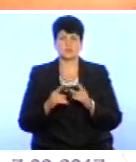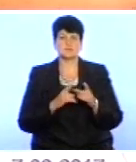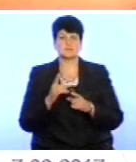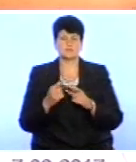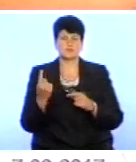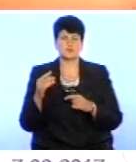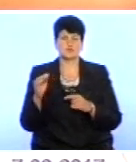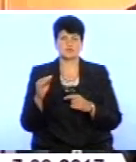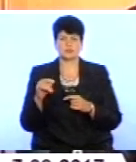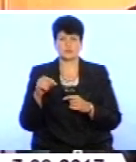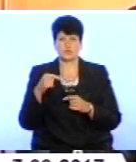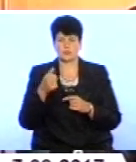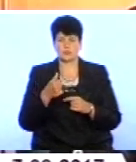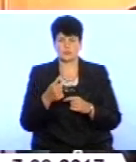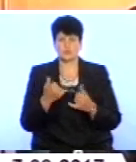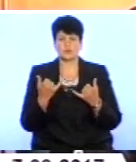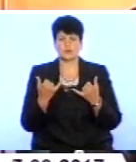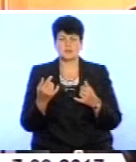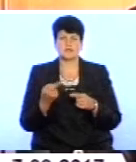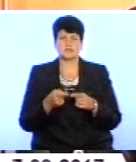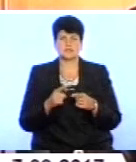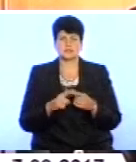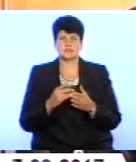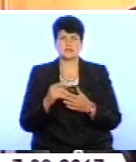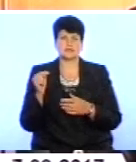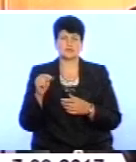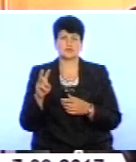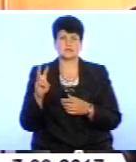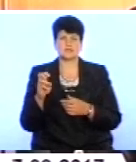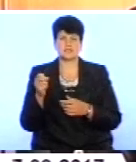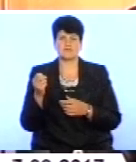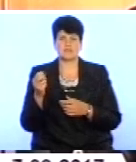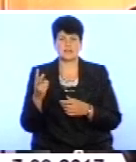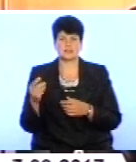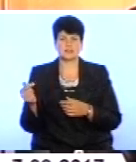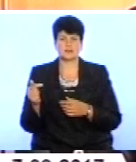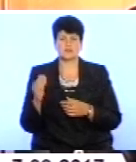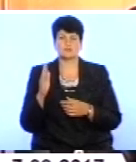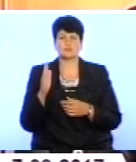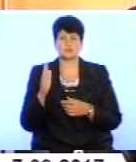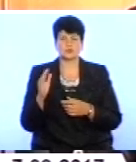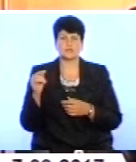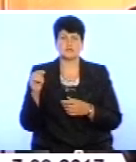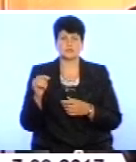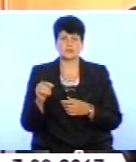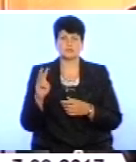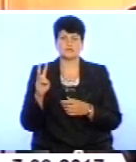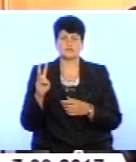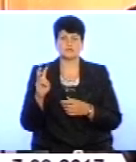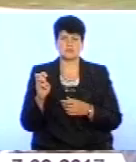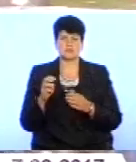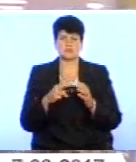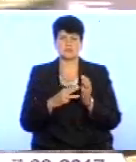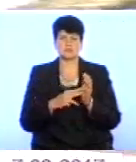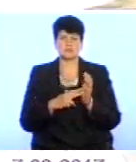1 жовтня цього року. На сьогодні цей розмір становить 1312 гривень, буде становити 1373